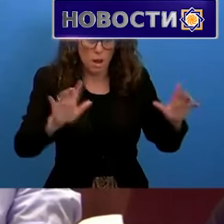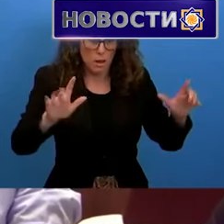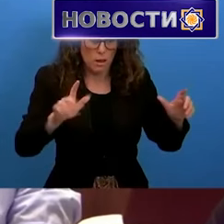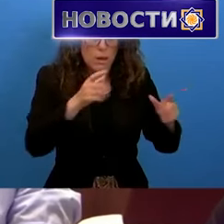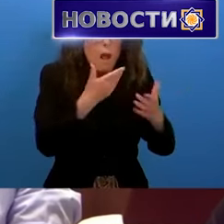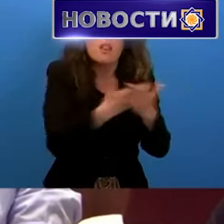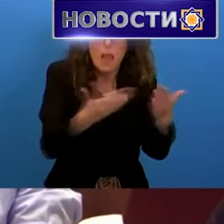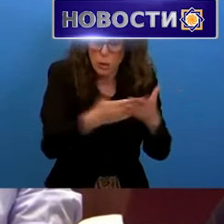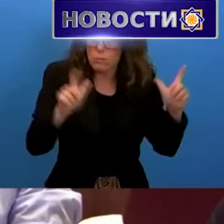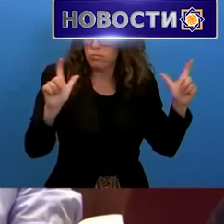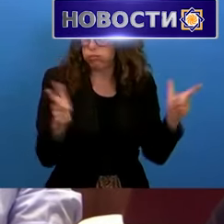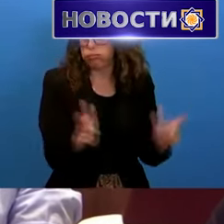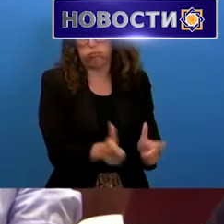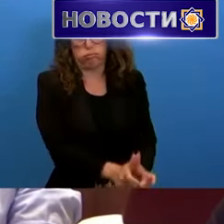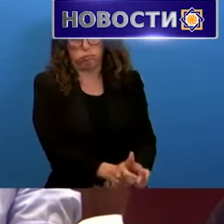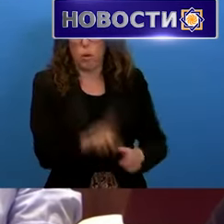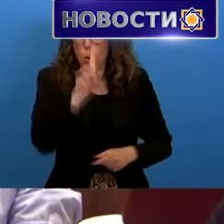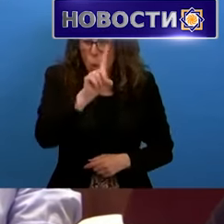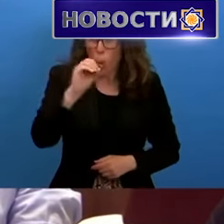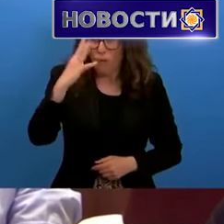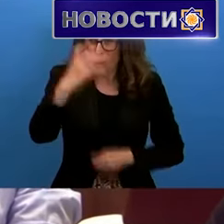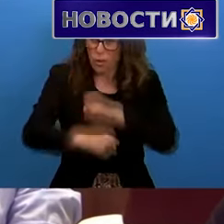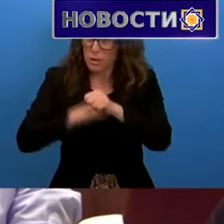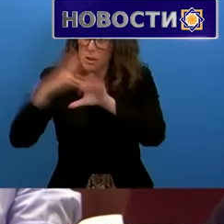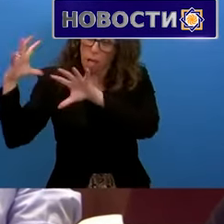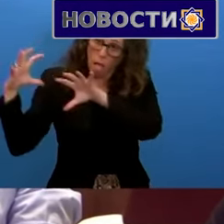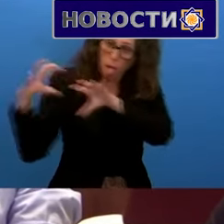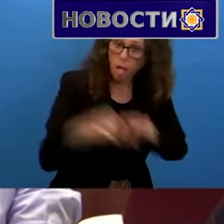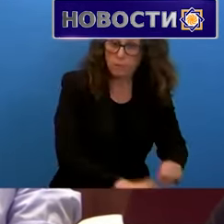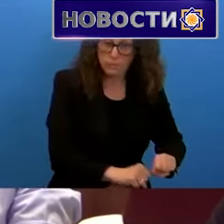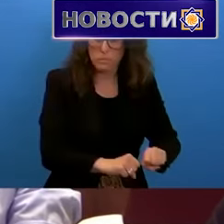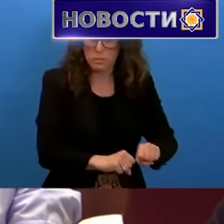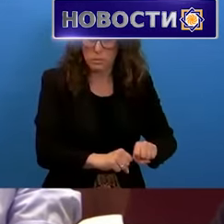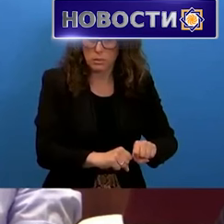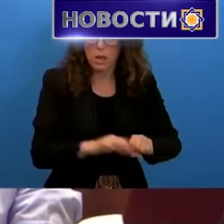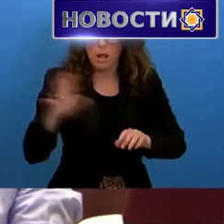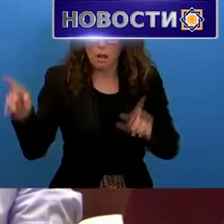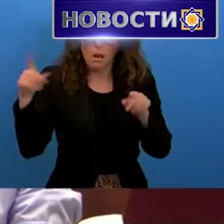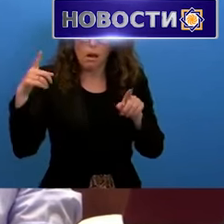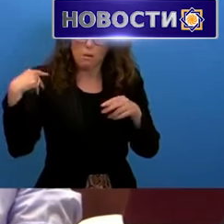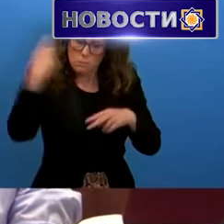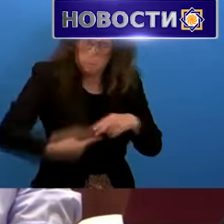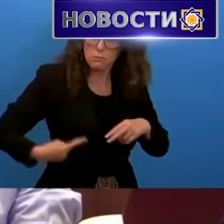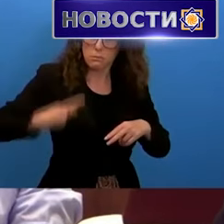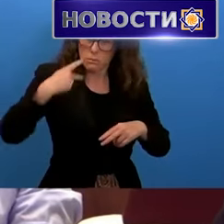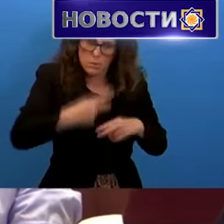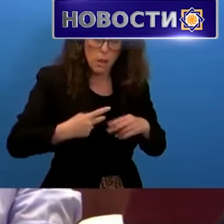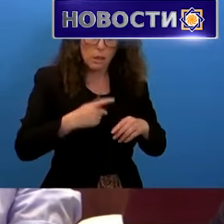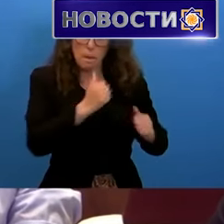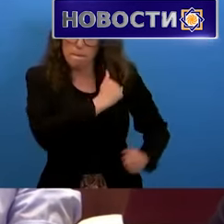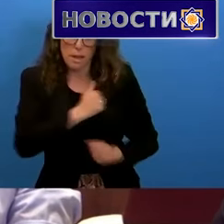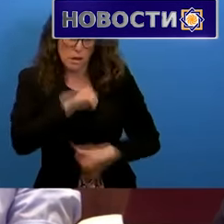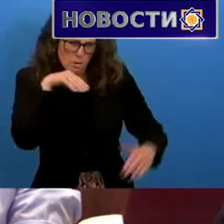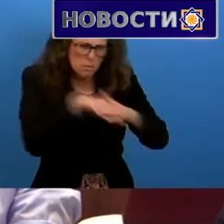их повседневные занятия. Человеческое унижение должно быть исправлено в высших руках ООН. Лития Маркусиан подчеркнула, в